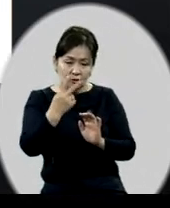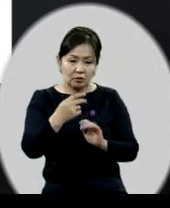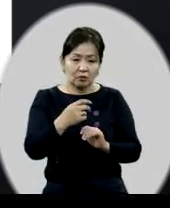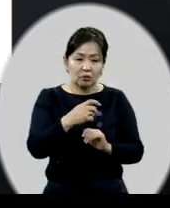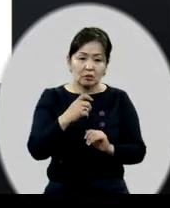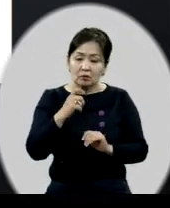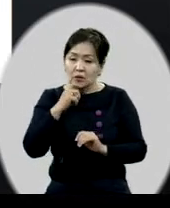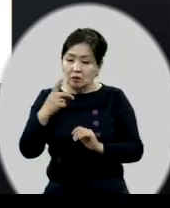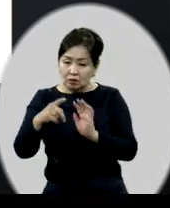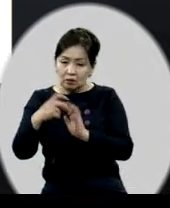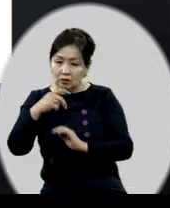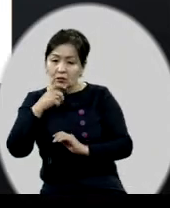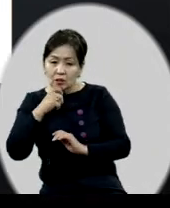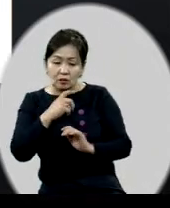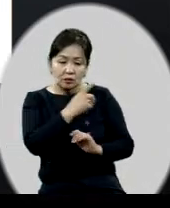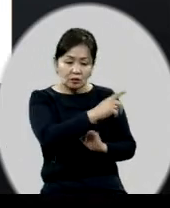Дэвтэртээ бодолтой хийгээрэй хүүхдүүдээ.